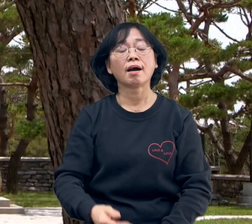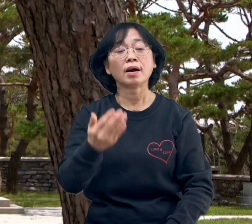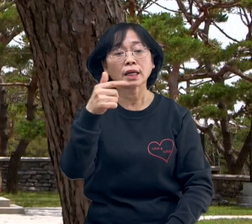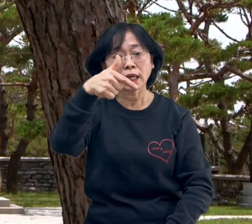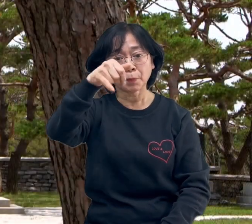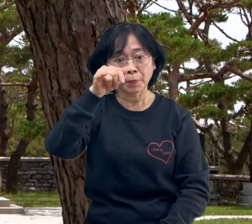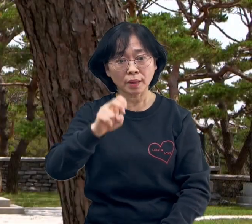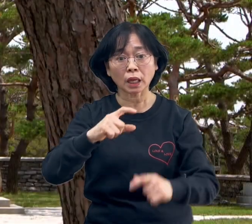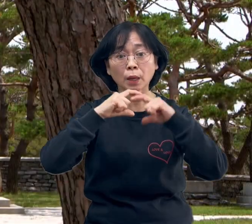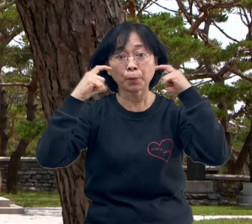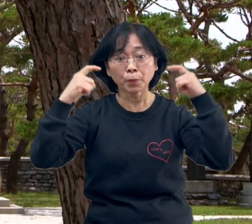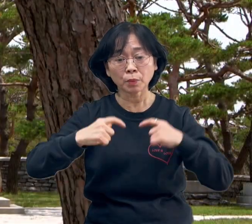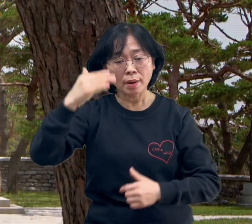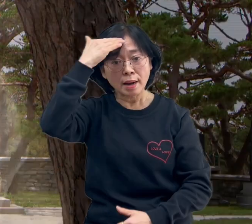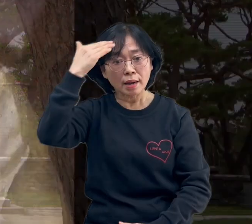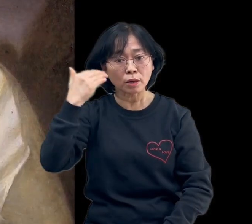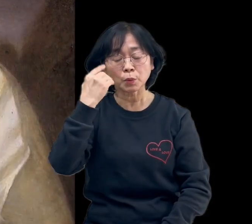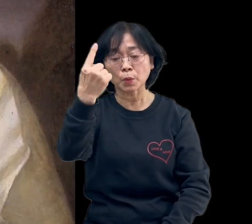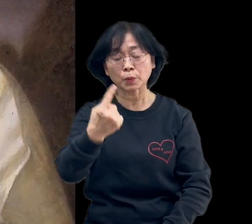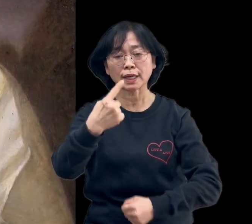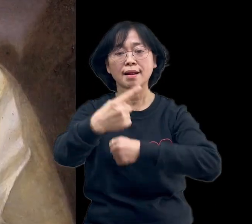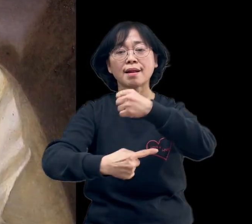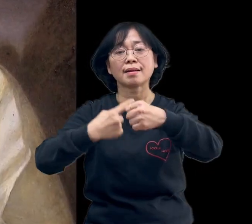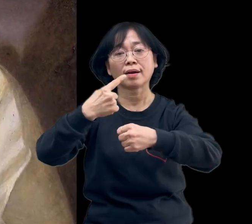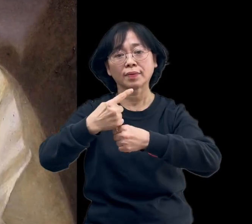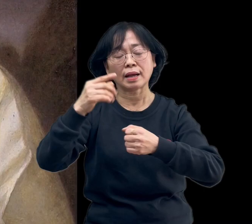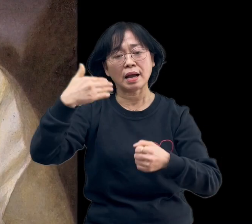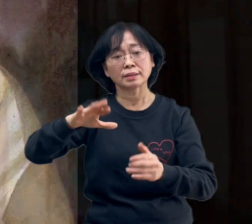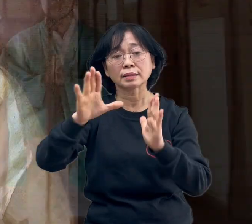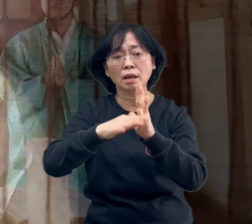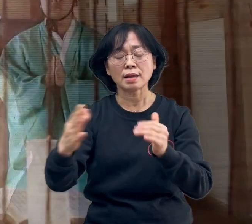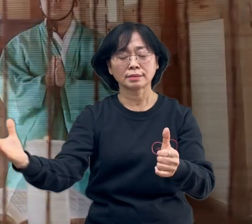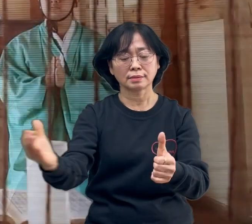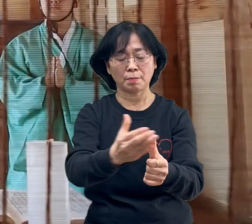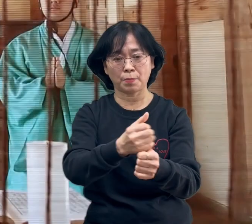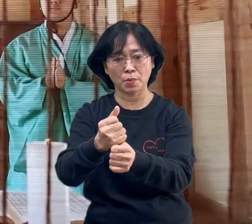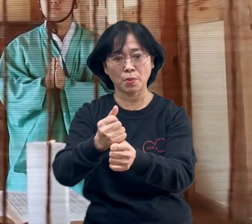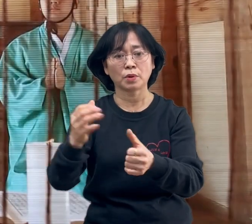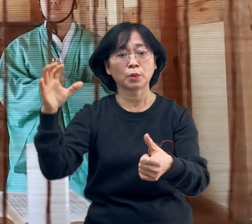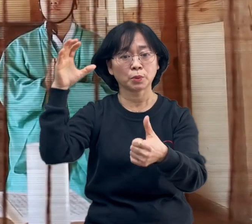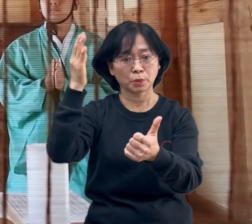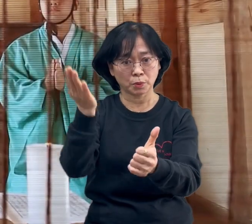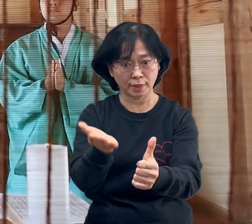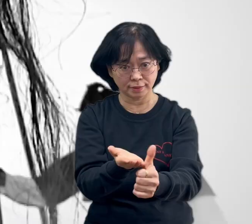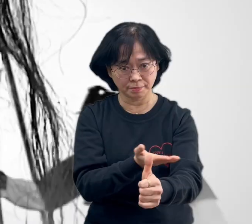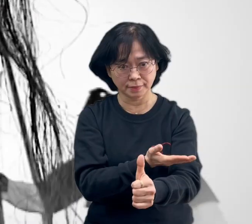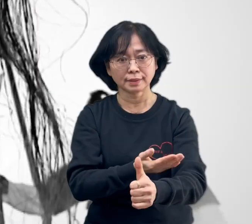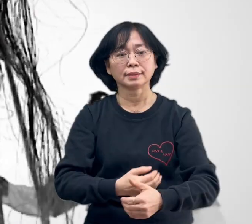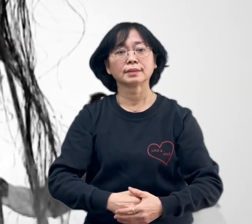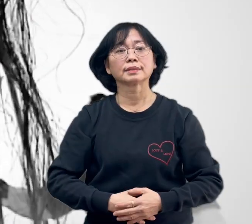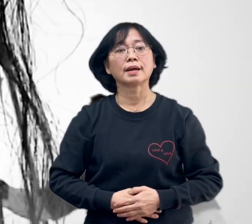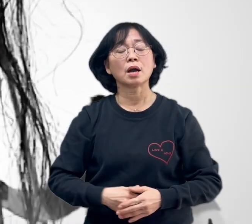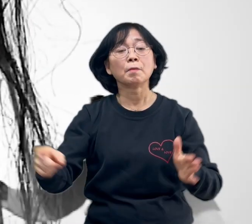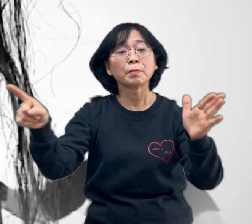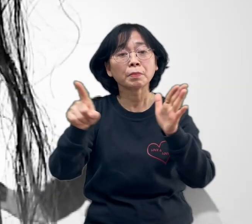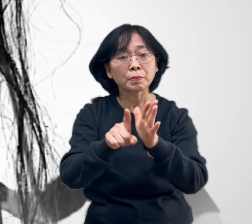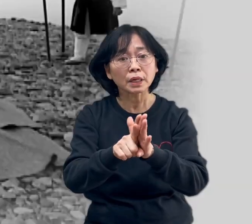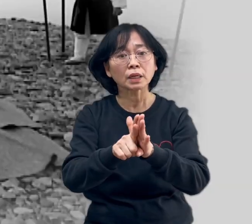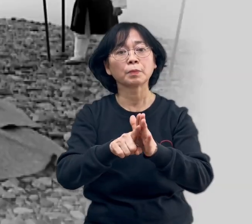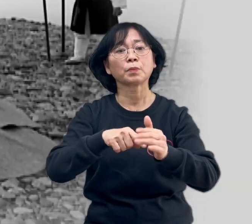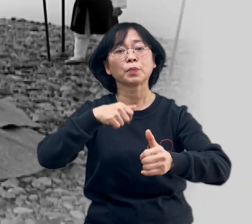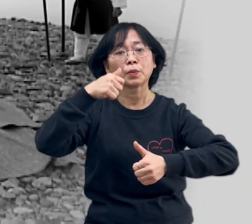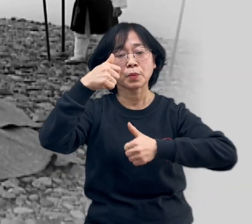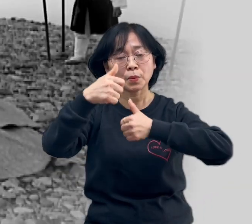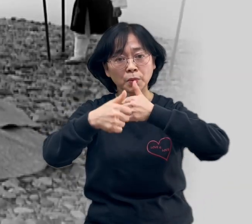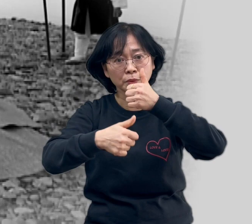됐습니다. 그런데 김대건 신부는 귀국하여 1년도 채 안 된 이듬해에 체포되어 순교했습니다.